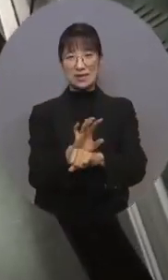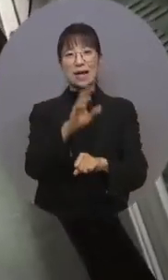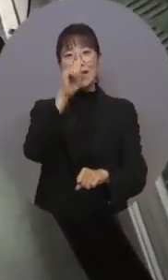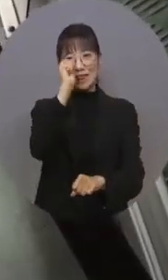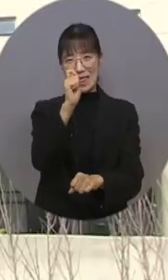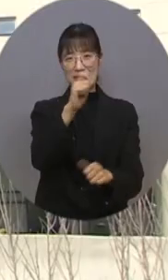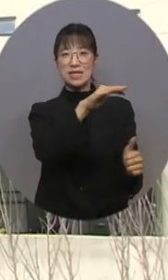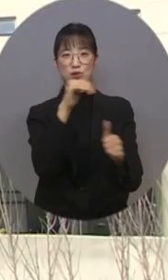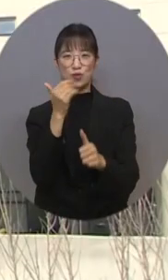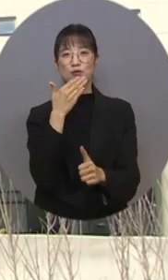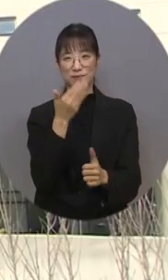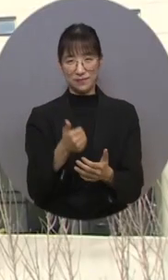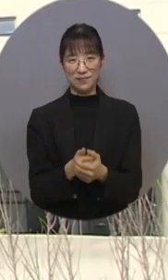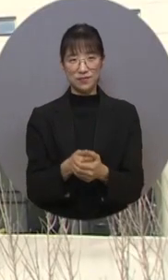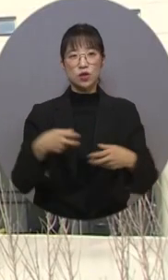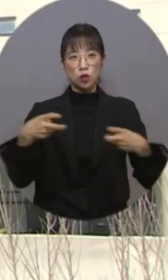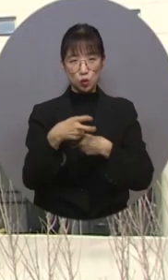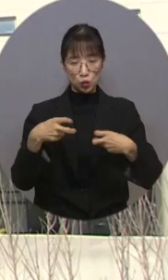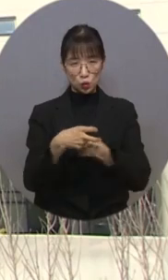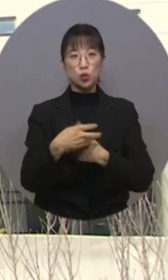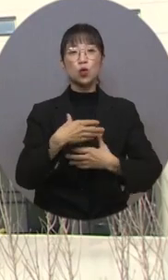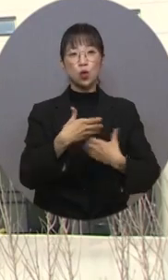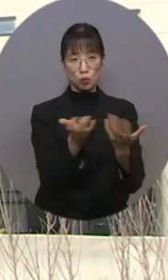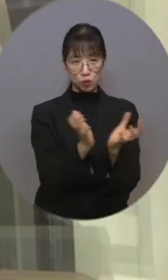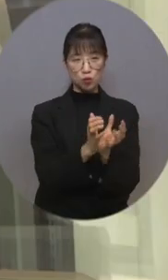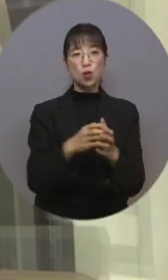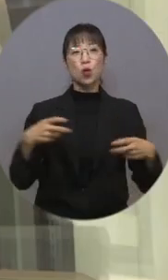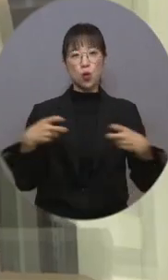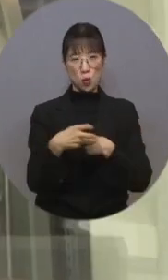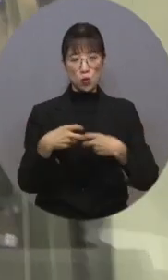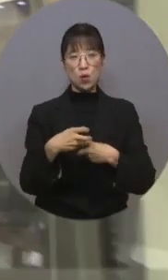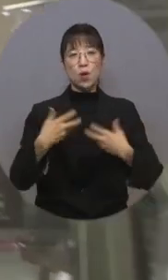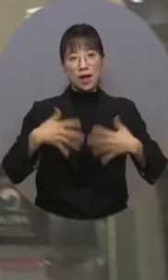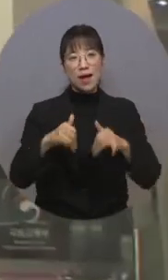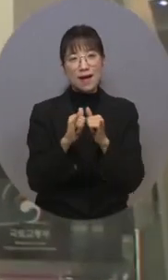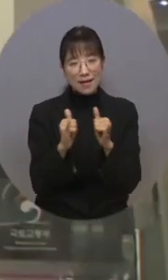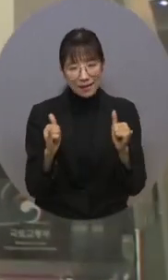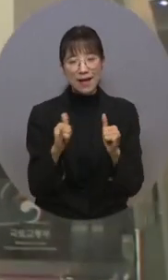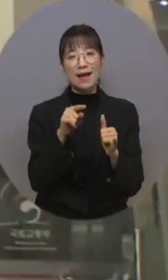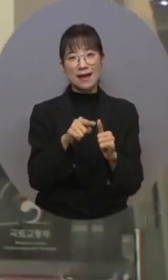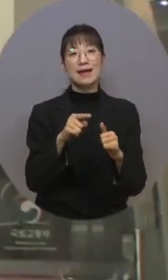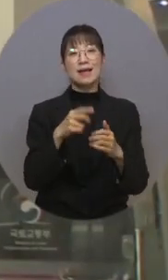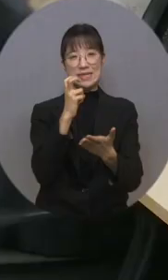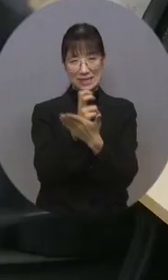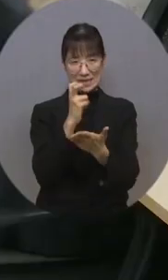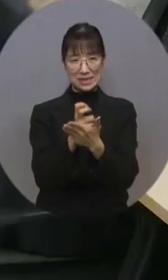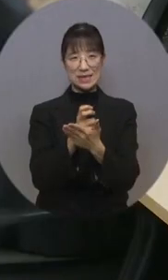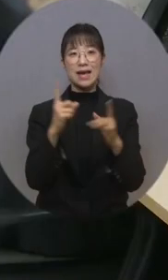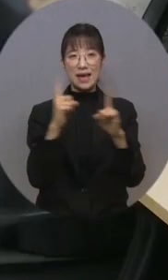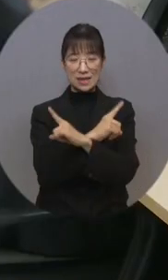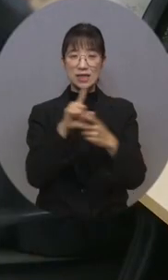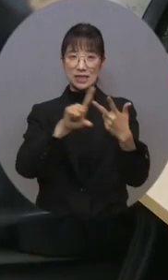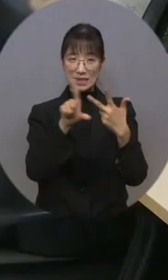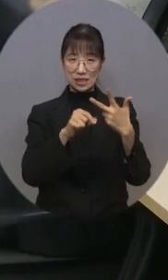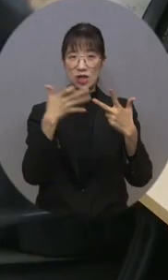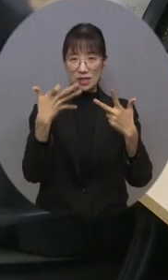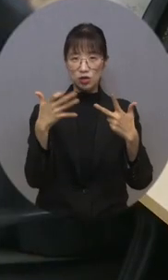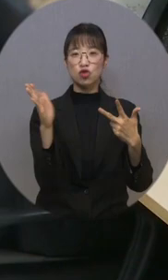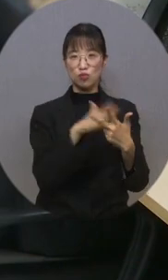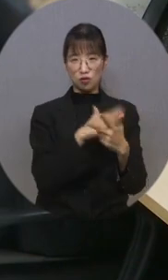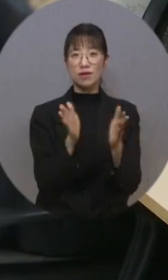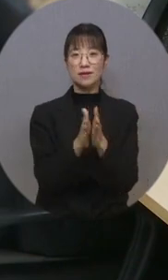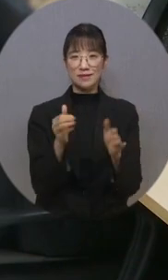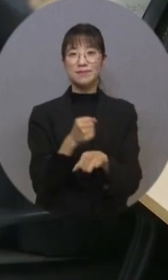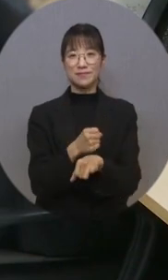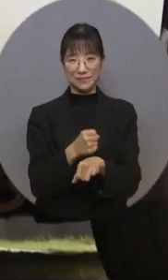있습니다. 국토교통부가 교통약자 이동편의증진법 시행령 개정안을 7월 19일부터 시행한다고